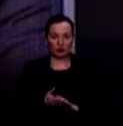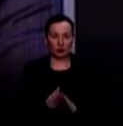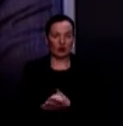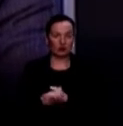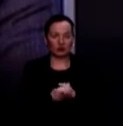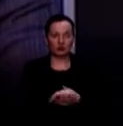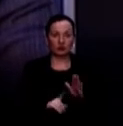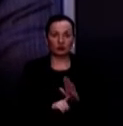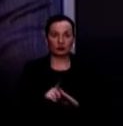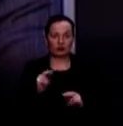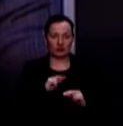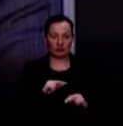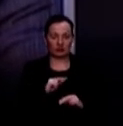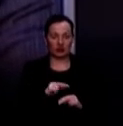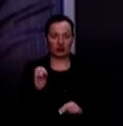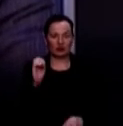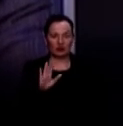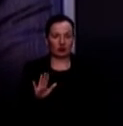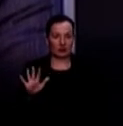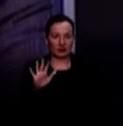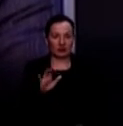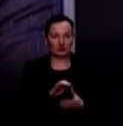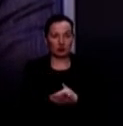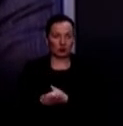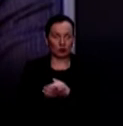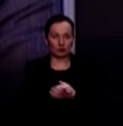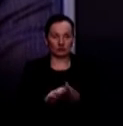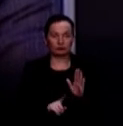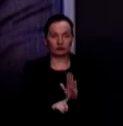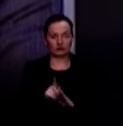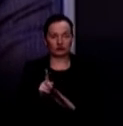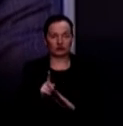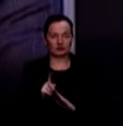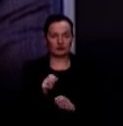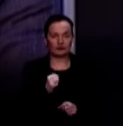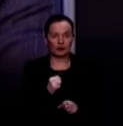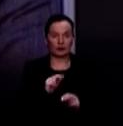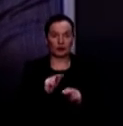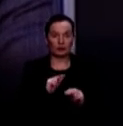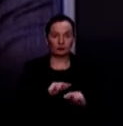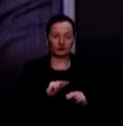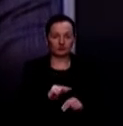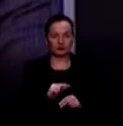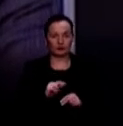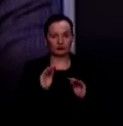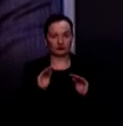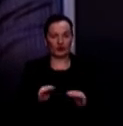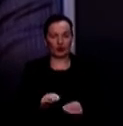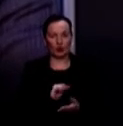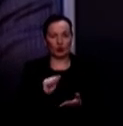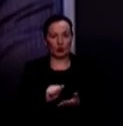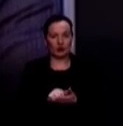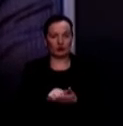співпрацювати з Європейським Союзом, то ми почали підлаштовувати всі свої документи, всі свої папери під Європейський Союз.